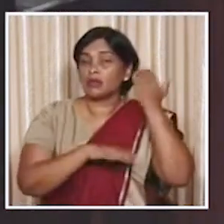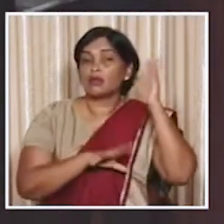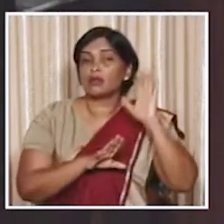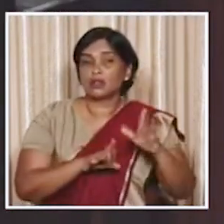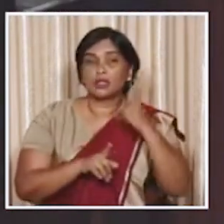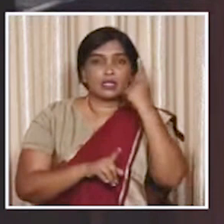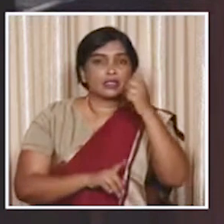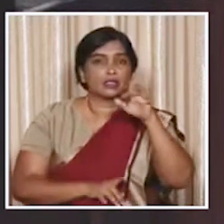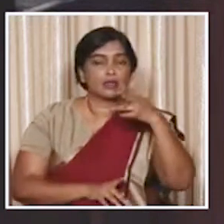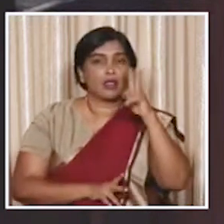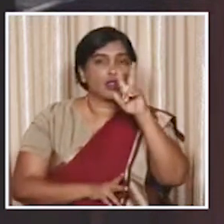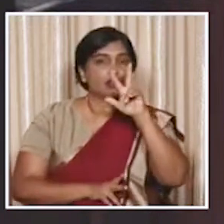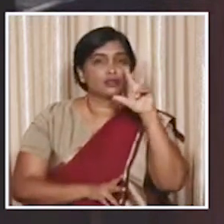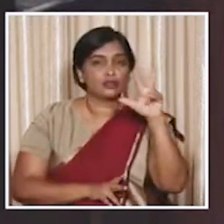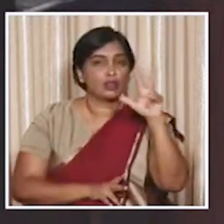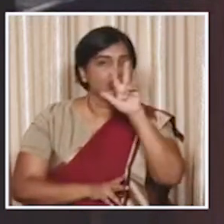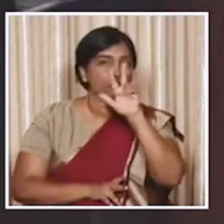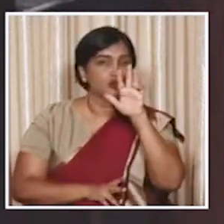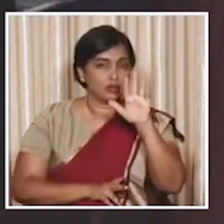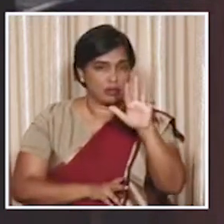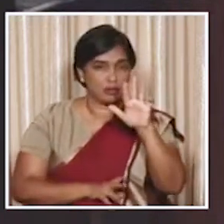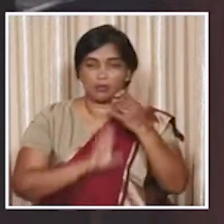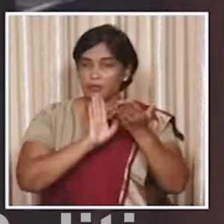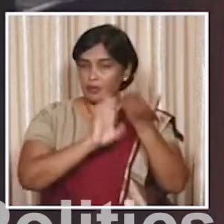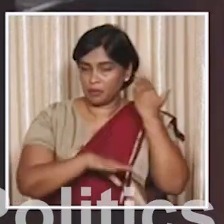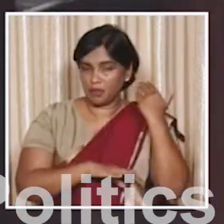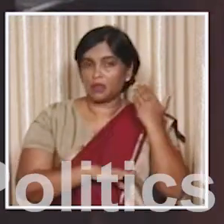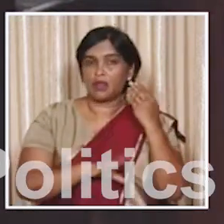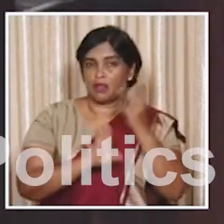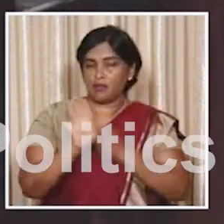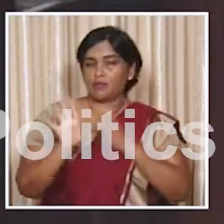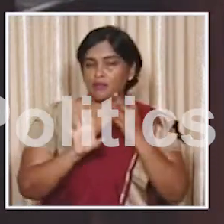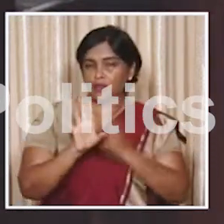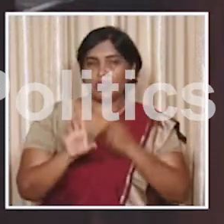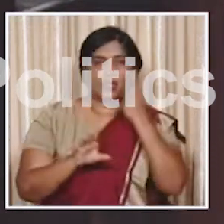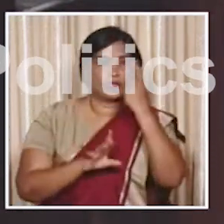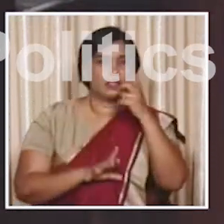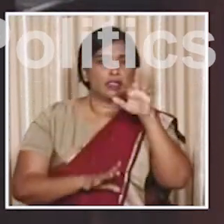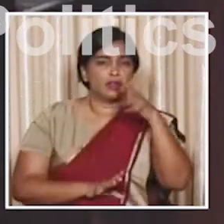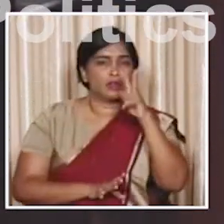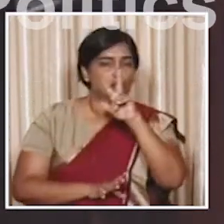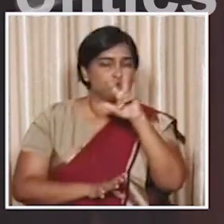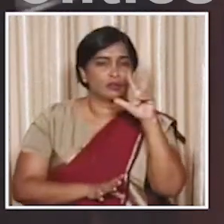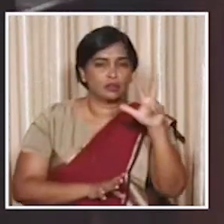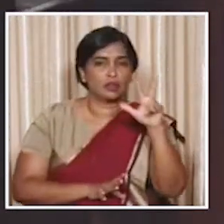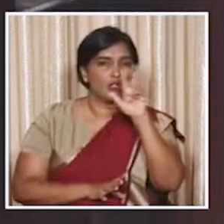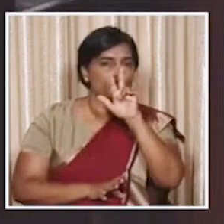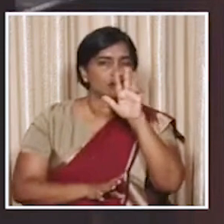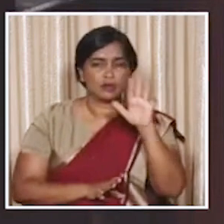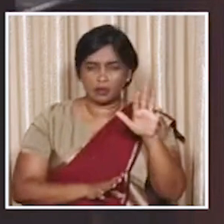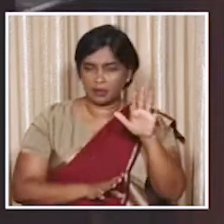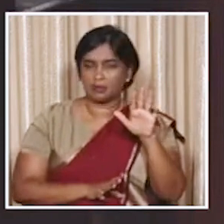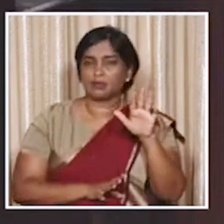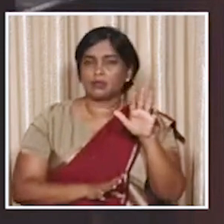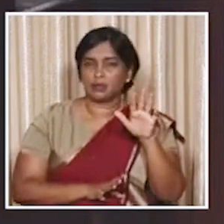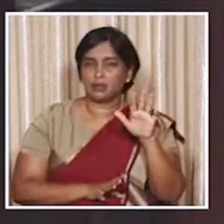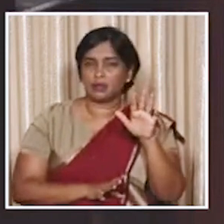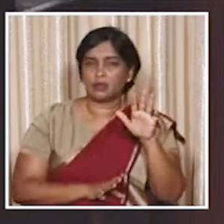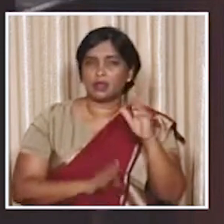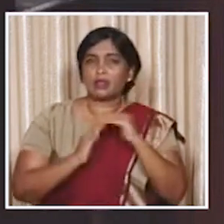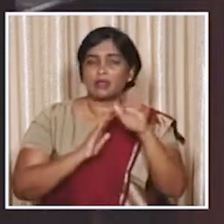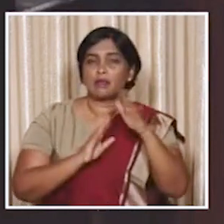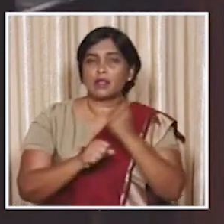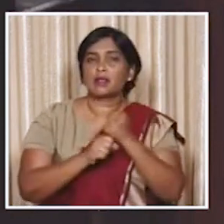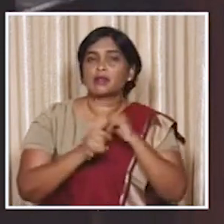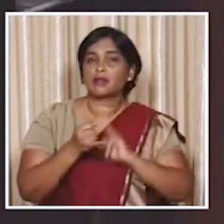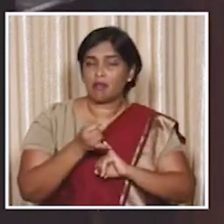තමයි 1988 89 කියන වර්ෂ දෙක. 1988 89 ගමේ හිටපු